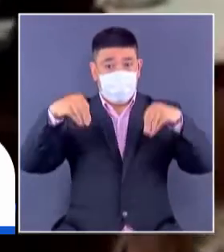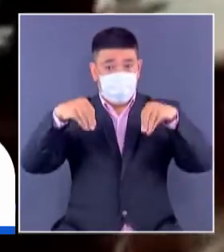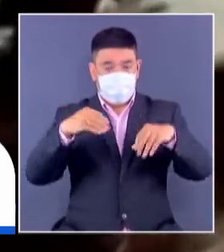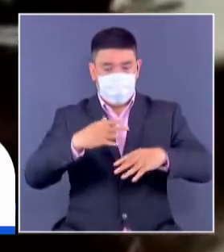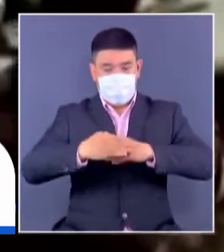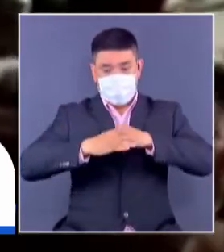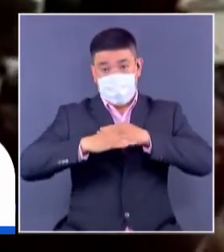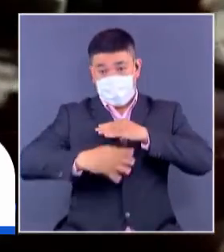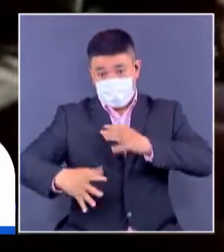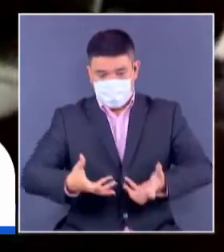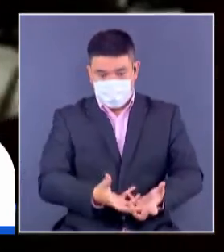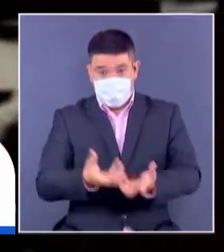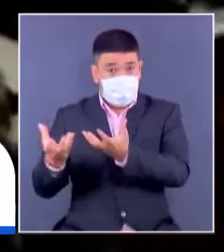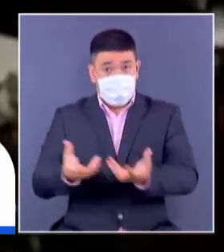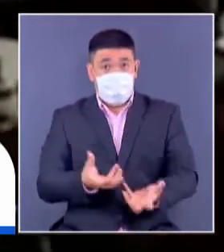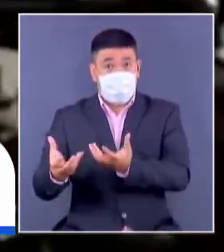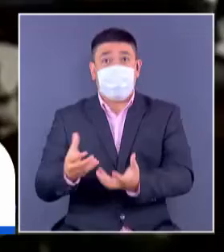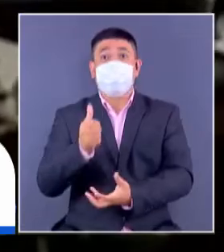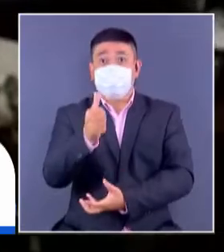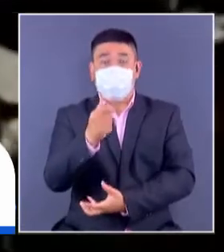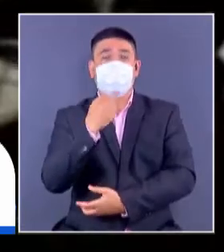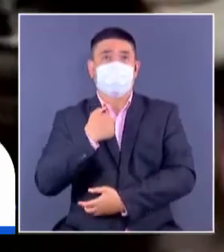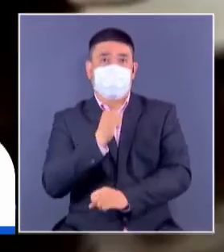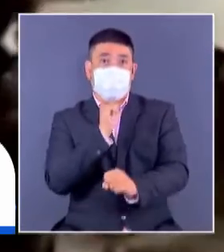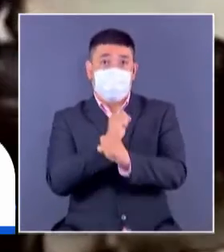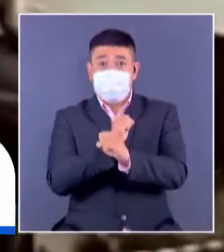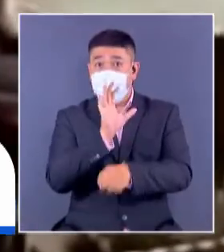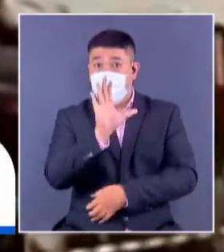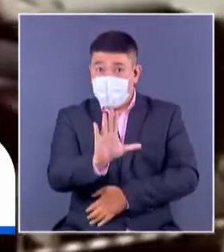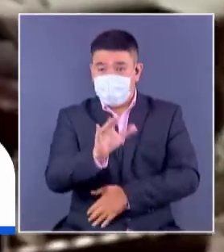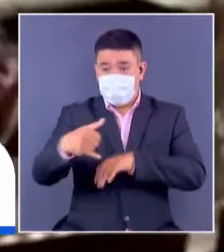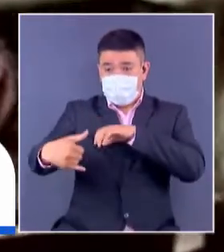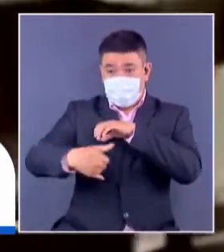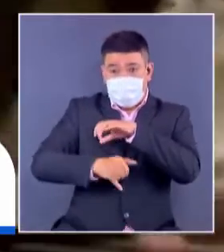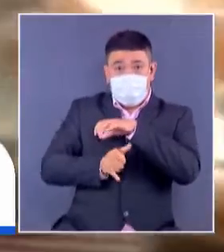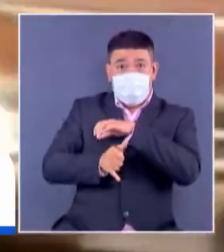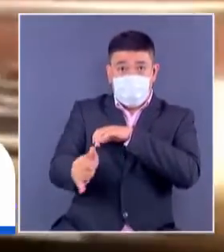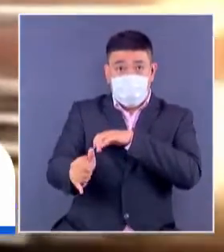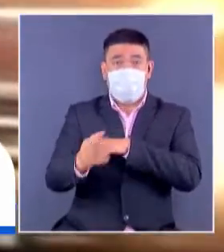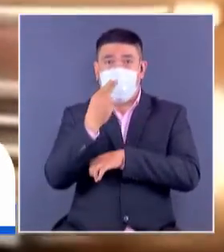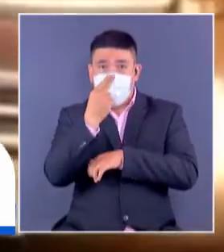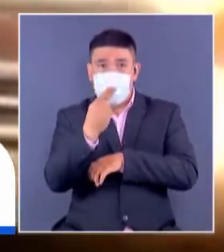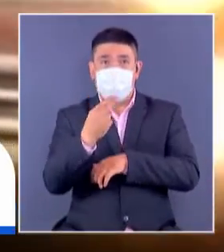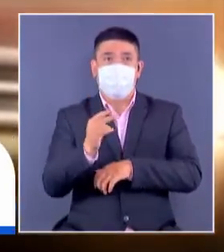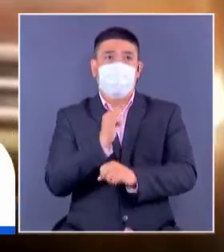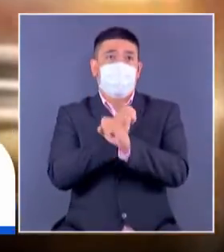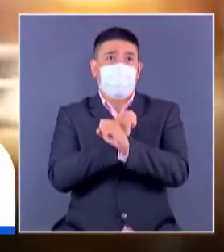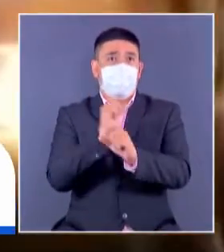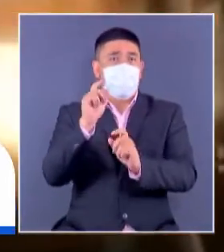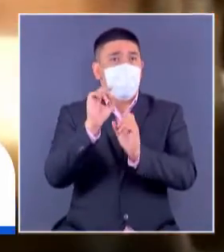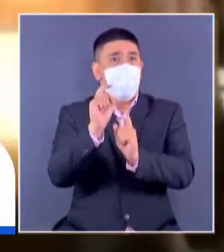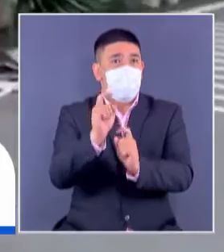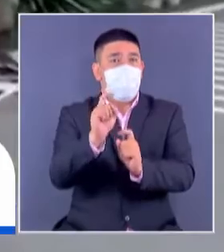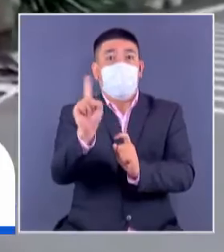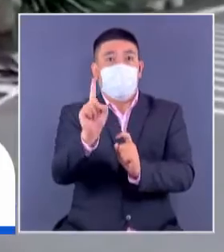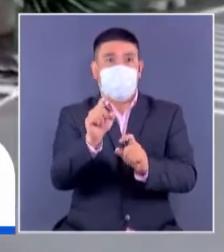ปลูกสร้างที่ถล่มในที่เกิดเหตุออกนะครับแล้วจากนั้นก็ห้ามไม่ให้บุคคลทั้งภายในบ้านบุคคลภายนอกเข้าไปยังตัวอาคารเพราะว่ายังไ